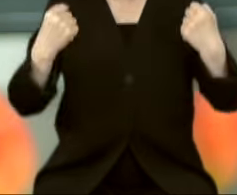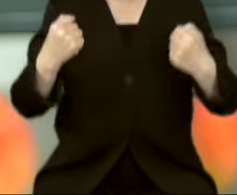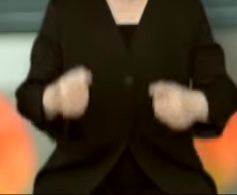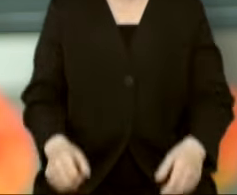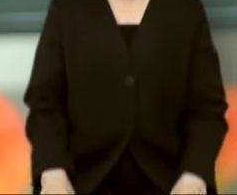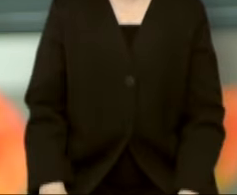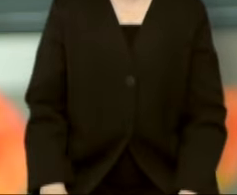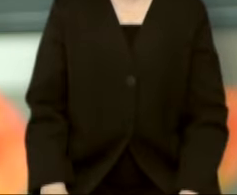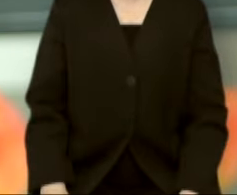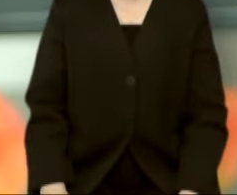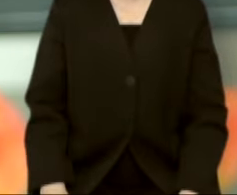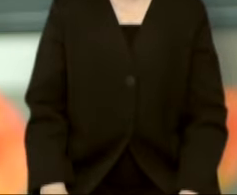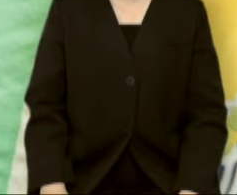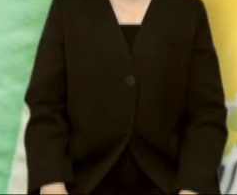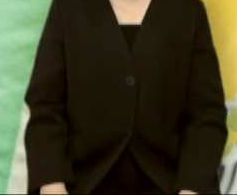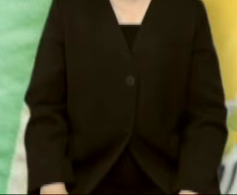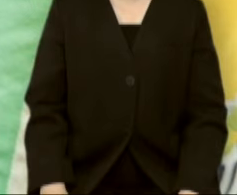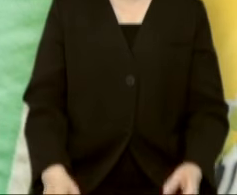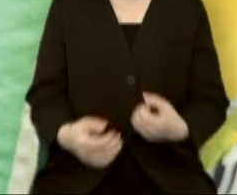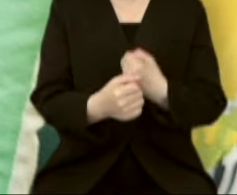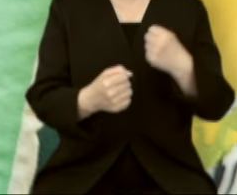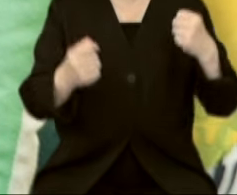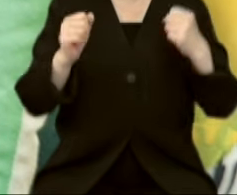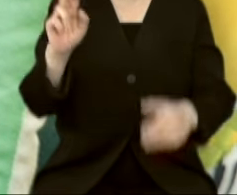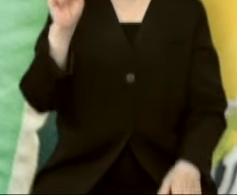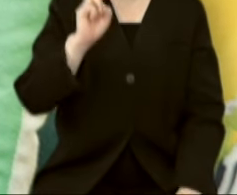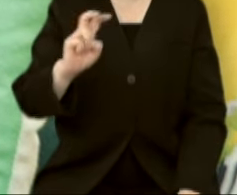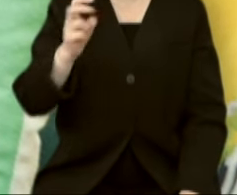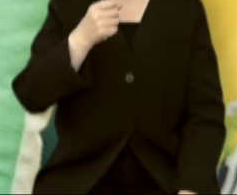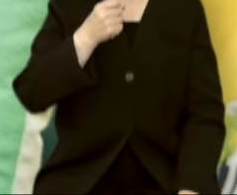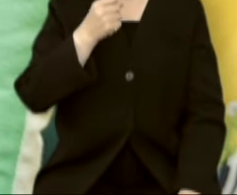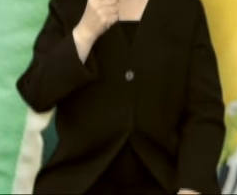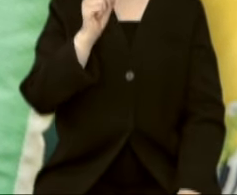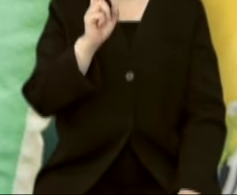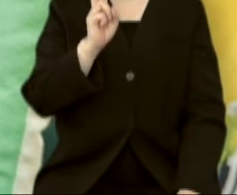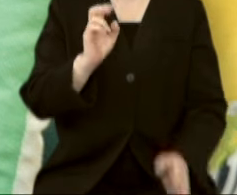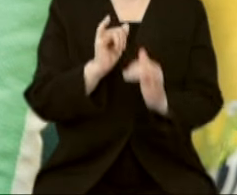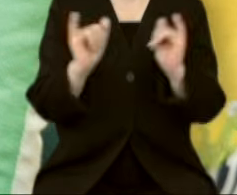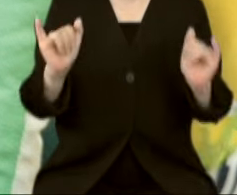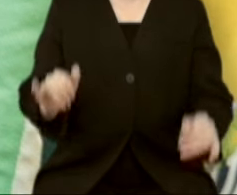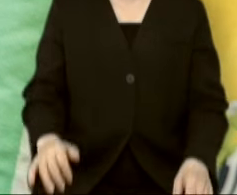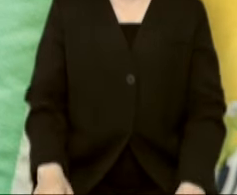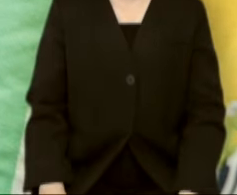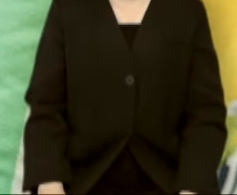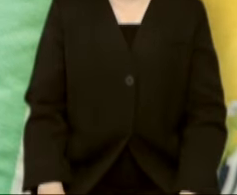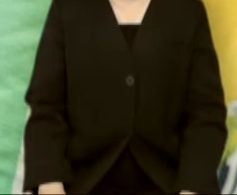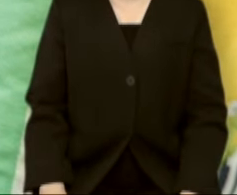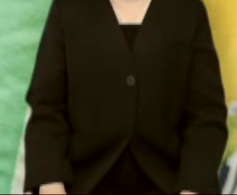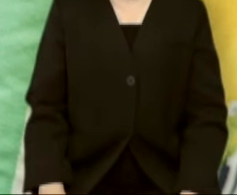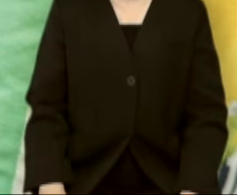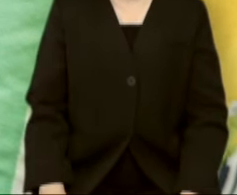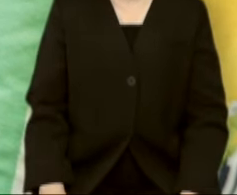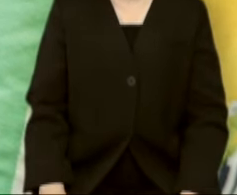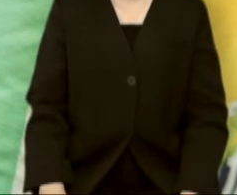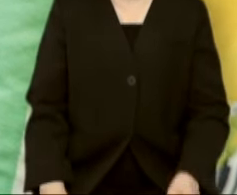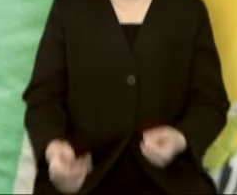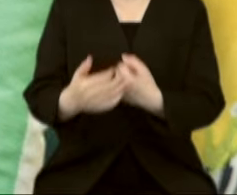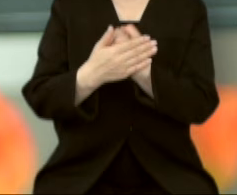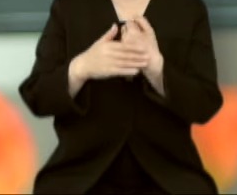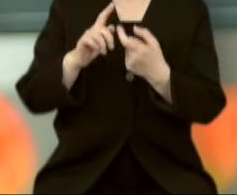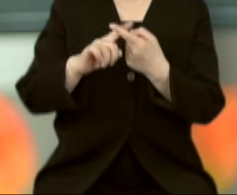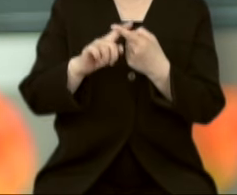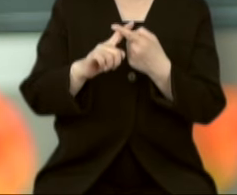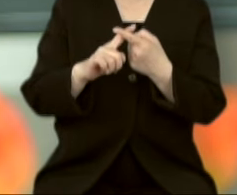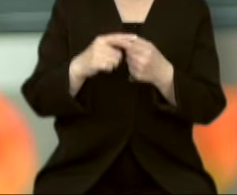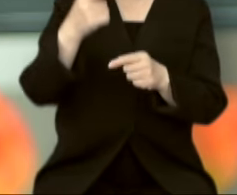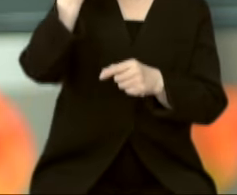예, 건강하고 예. 가스풀 싱어예요. 너무 너무 잘 자랐다. 예. 하나님 은혜로.